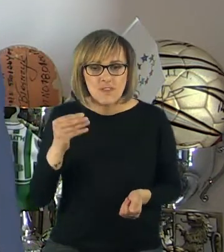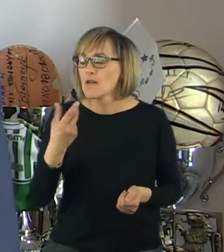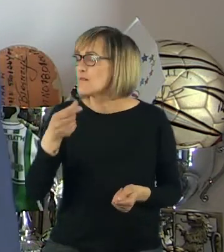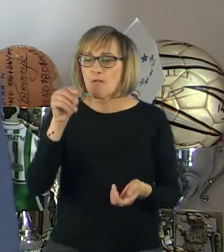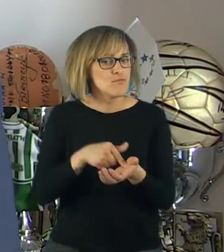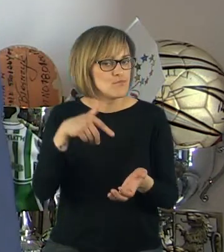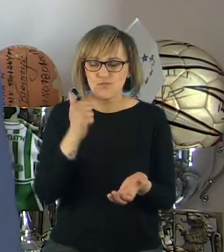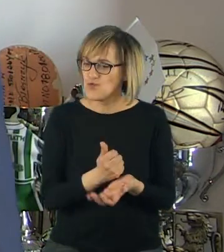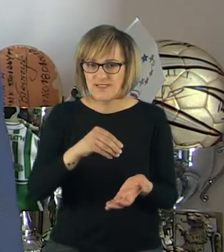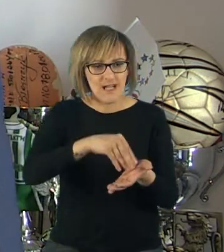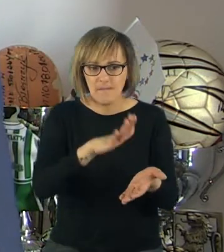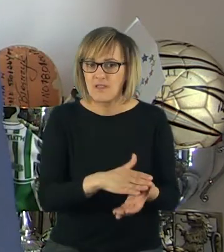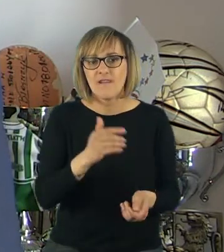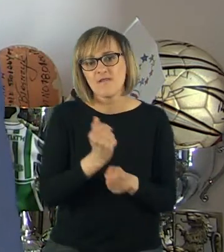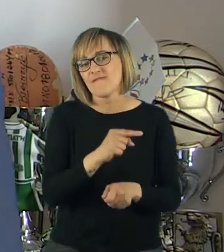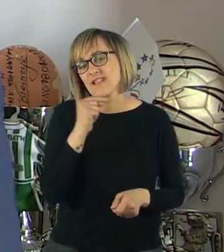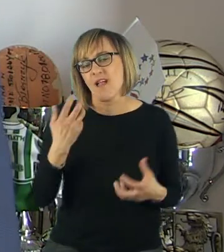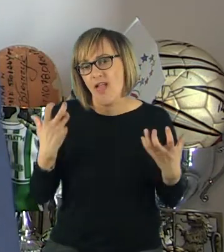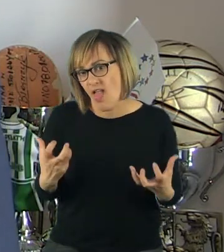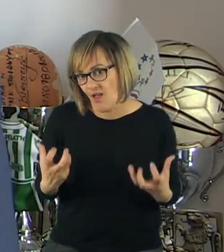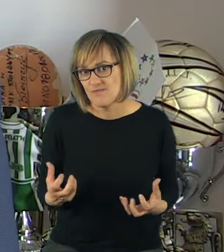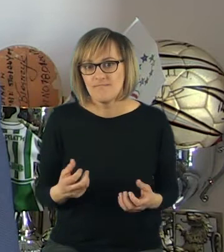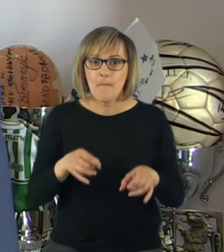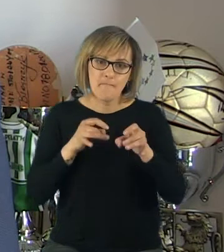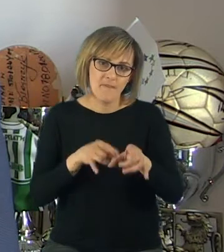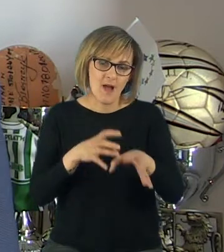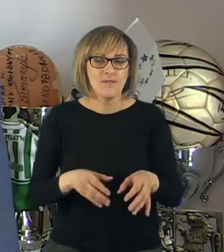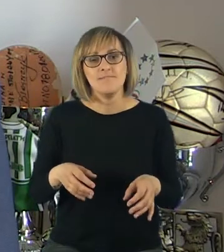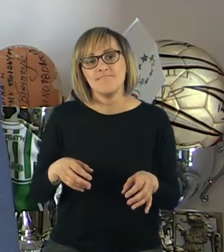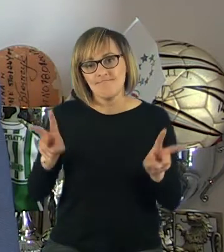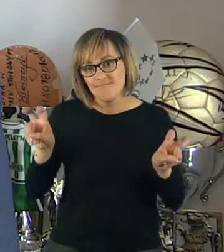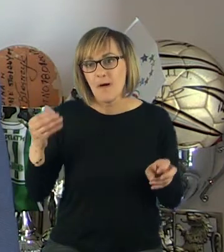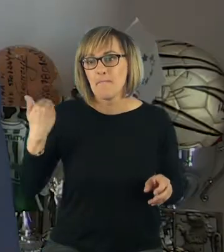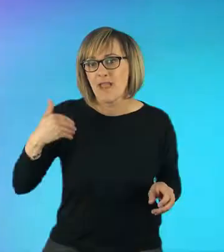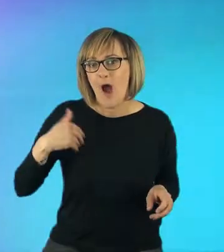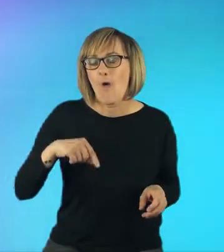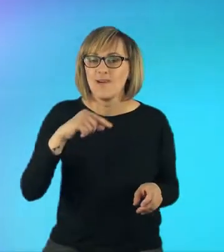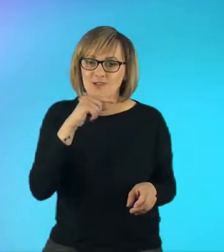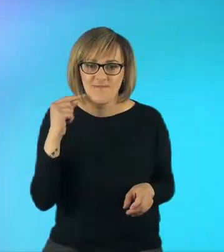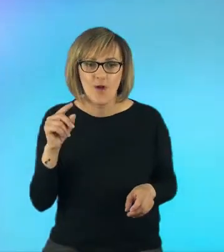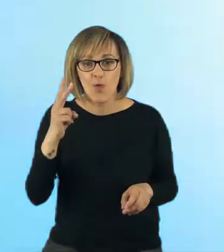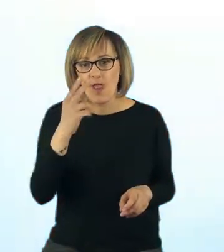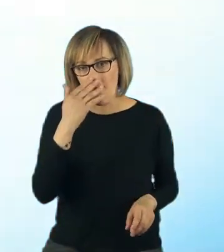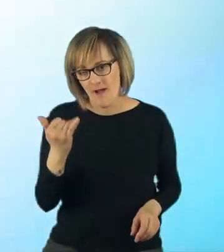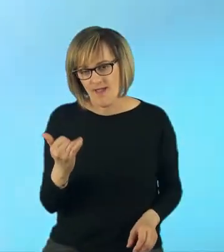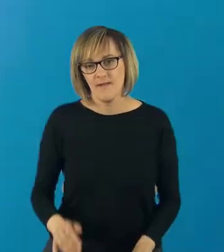trzeba mieć tylko chęci i biegamy ku biało-czerwonej 2 maja.